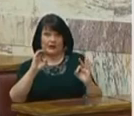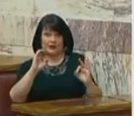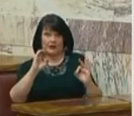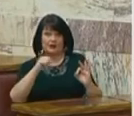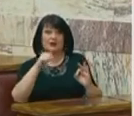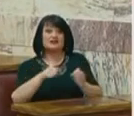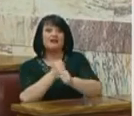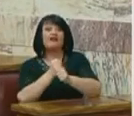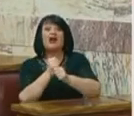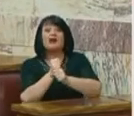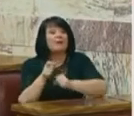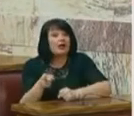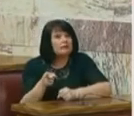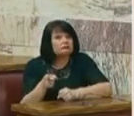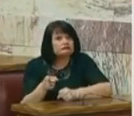φάρμακα,